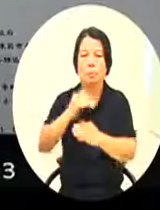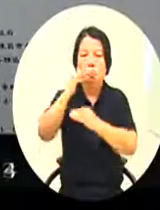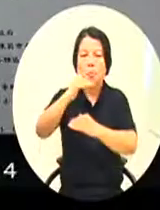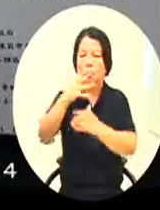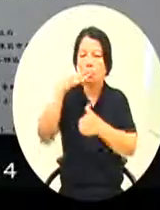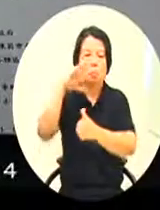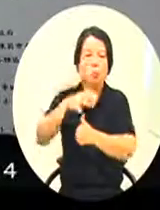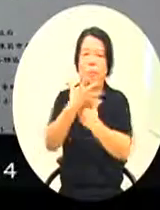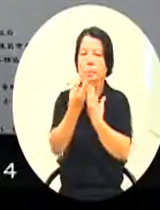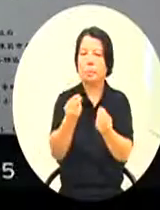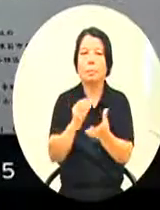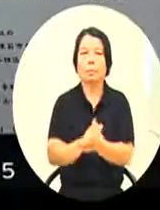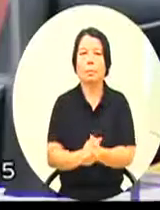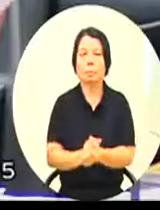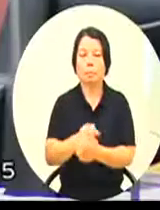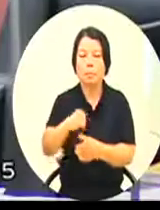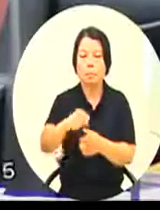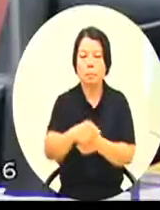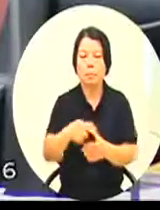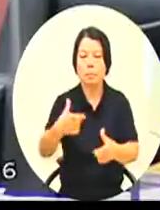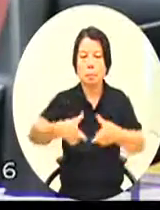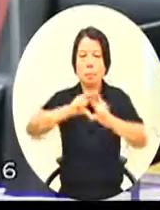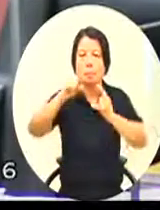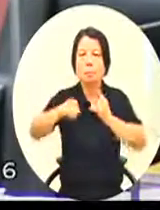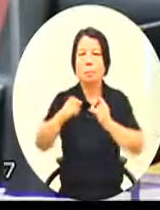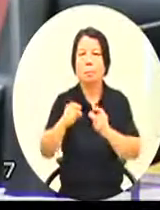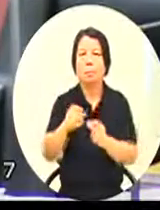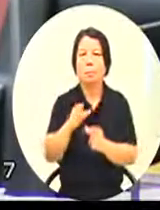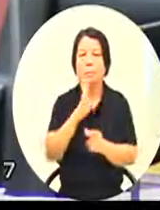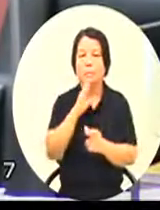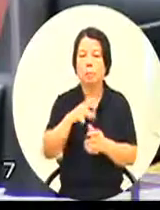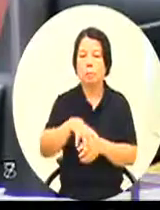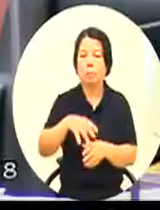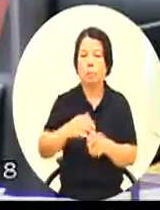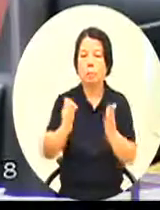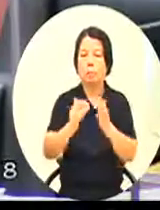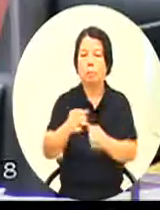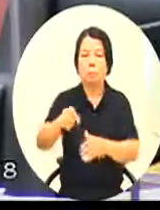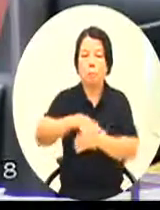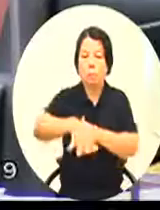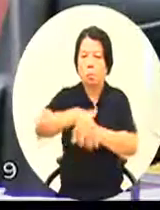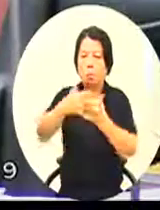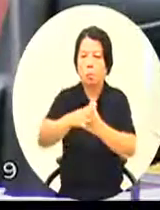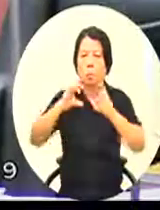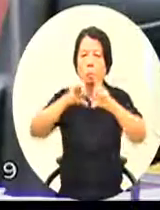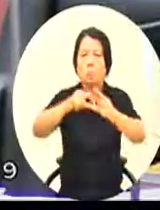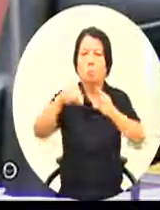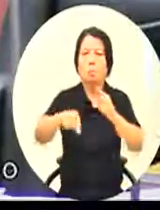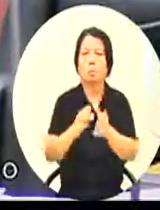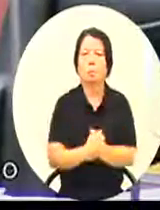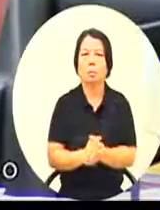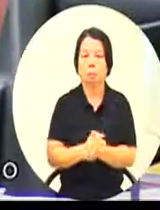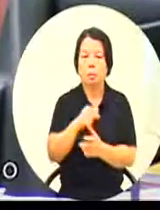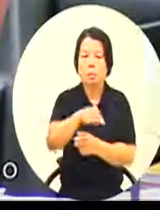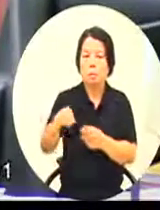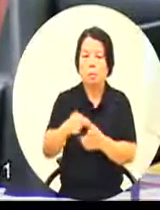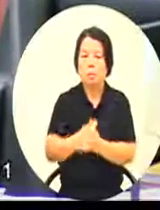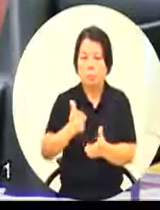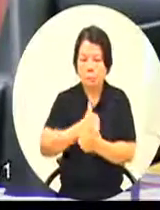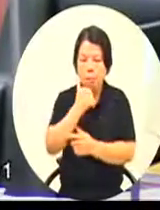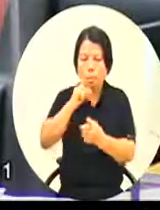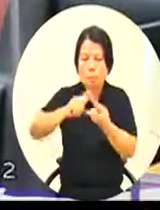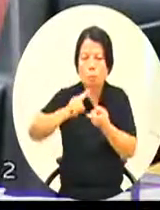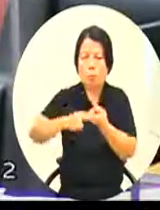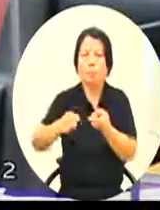给我一个就好了，因为这两个答案都是你们局里面所说的话。来，局长，哪一个答案才是真正的答案？